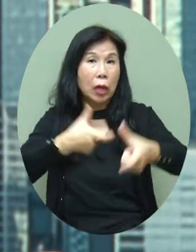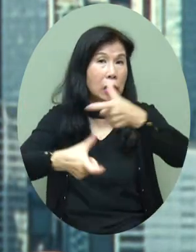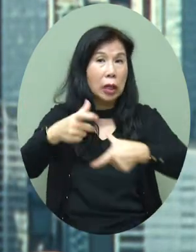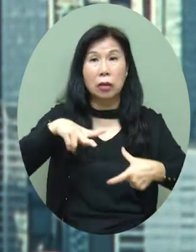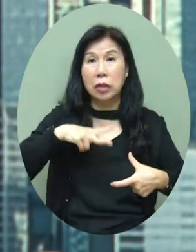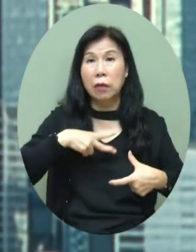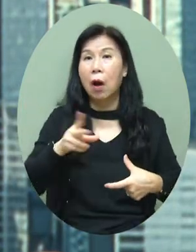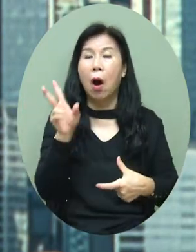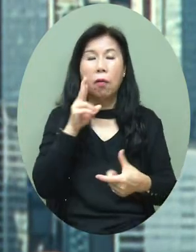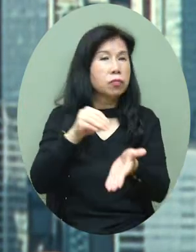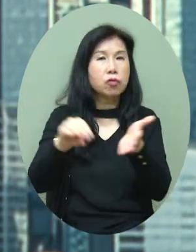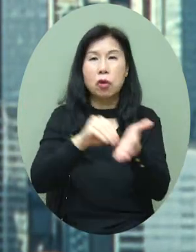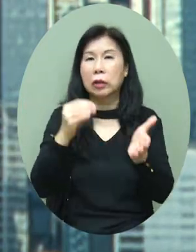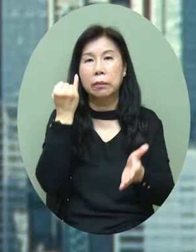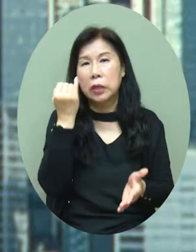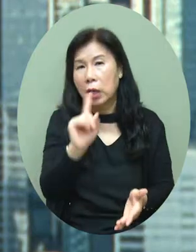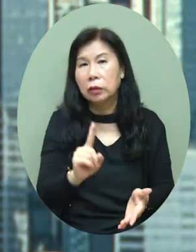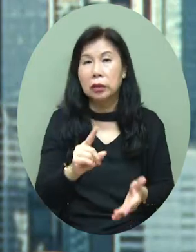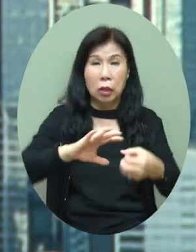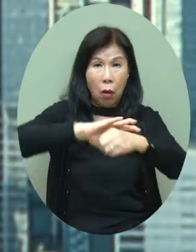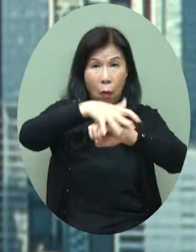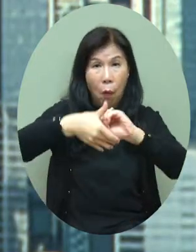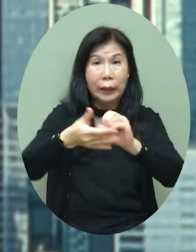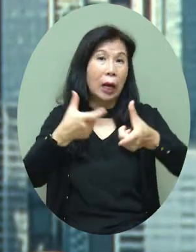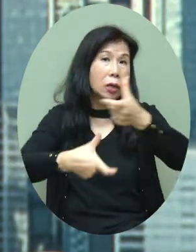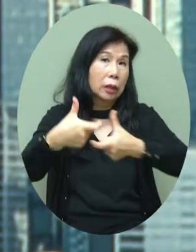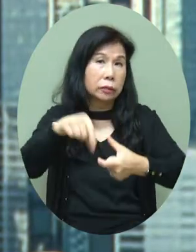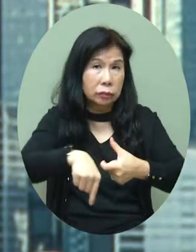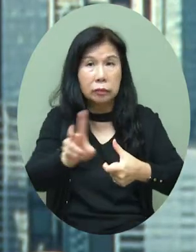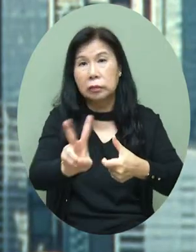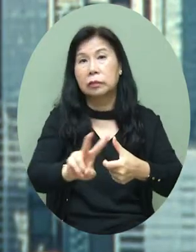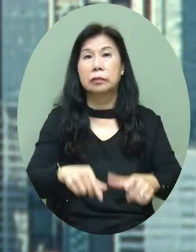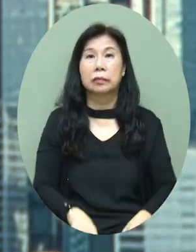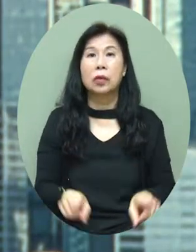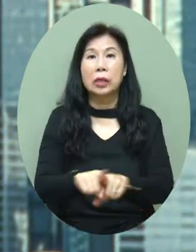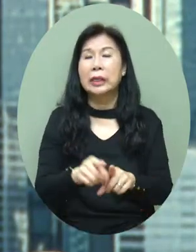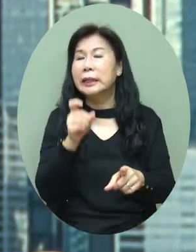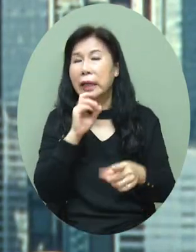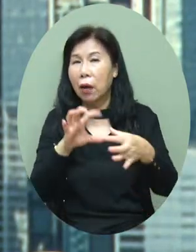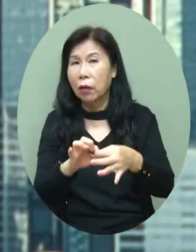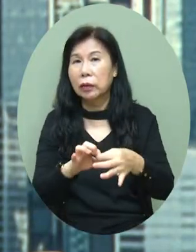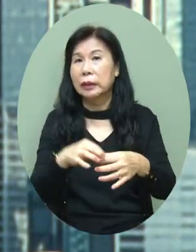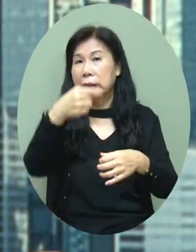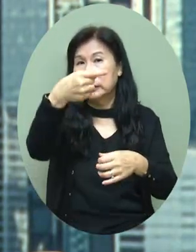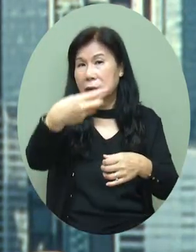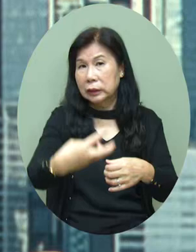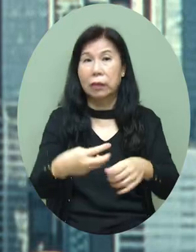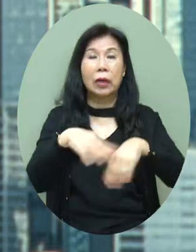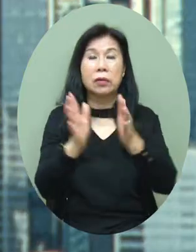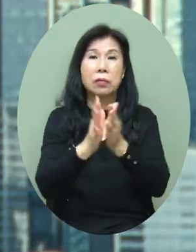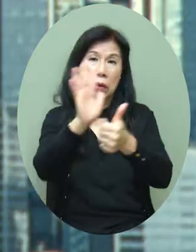就更加有一啲不明朗嘅因素。環球嘅經濟狀況咧，都係受住幾樣嘢影響